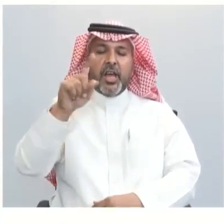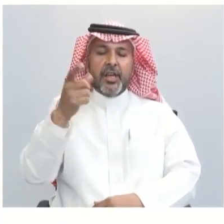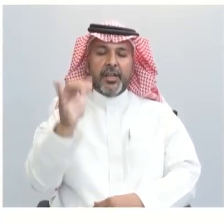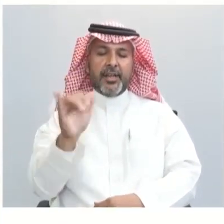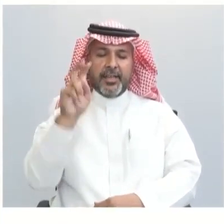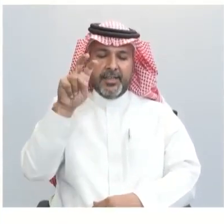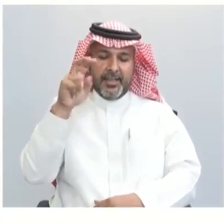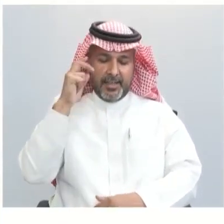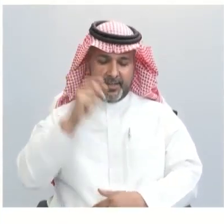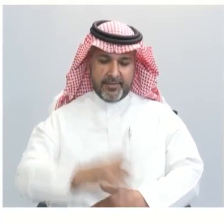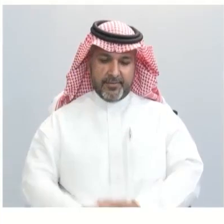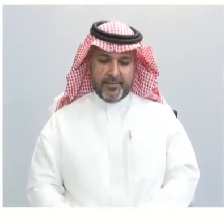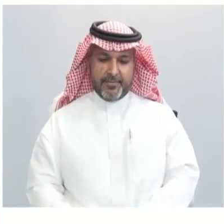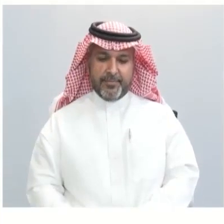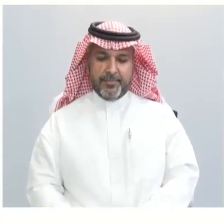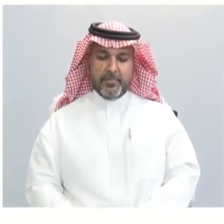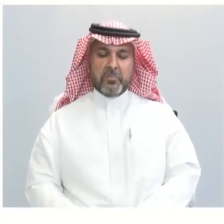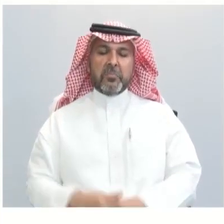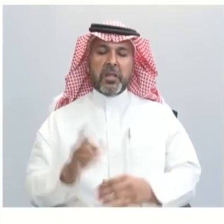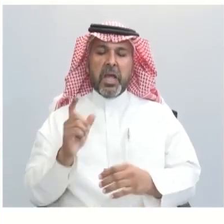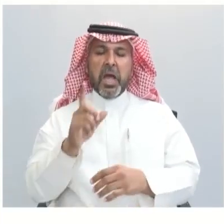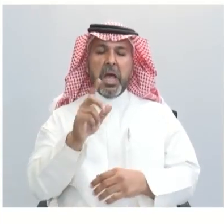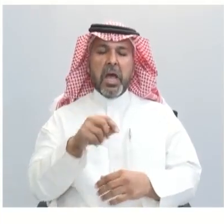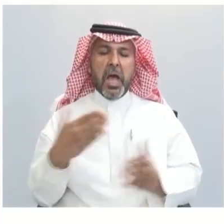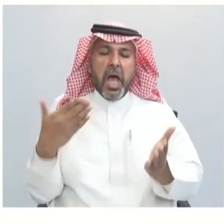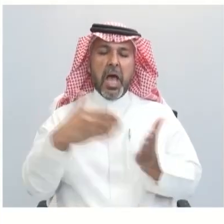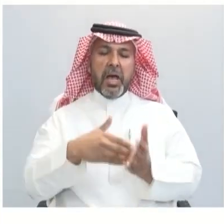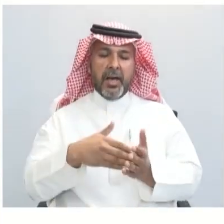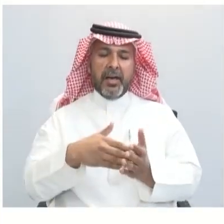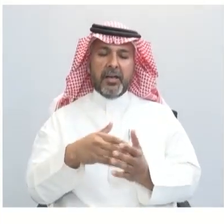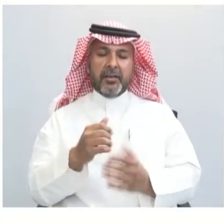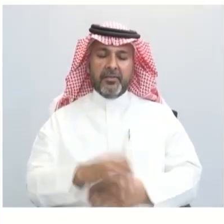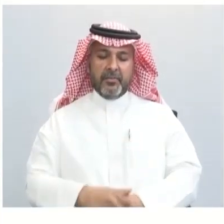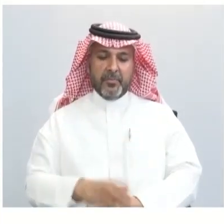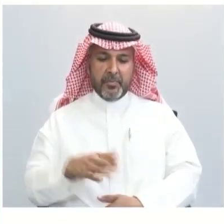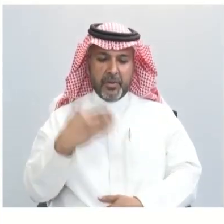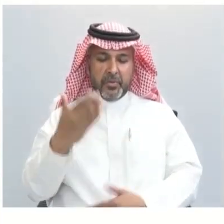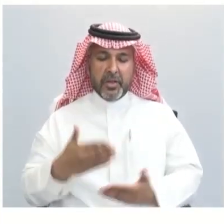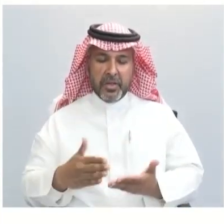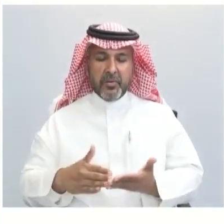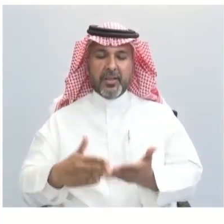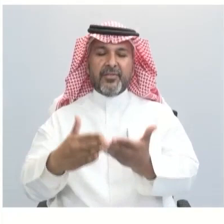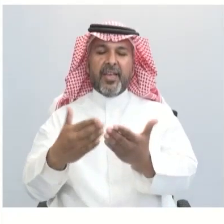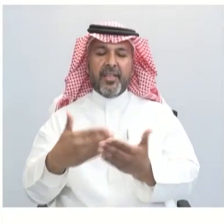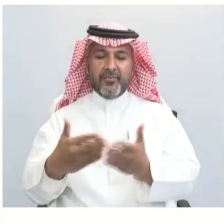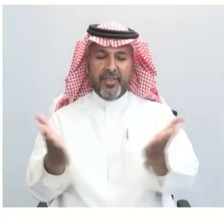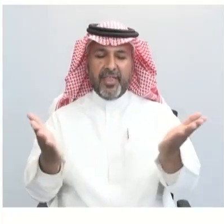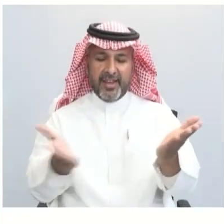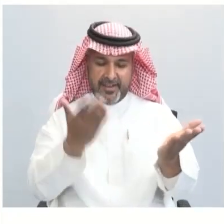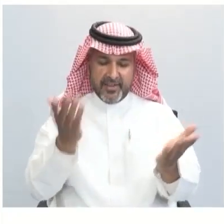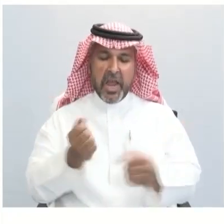بعد ذلك finish. بعد ذلك الضغط على let's go. الآن